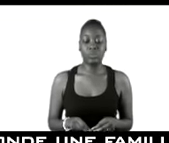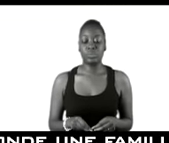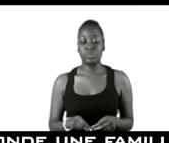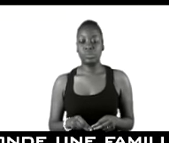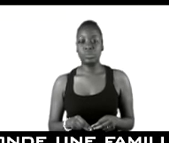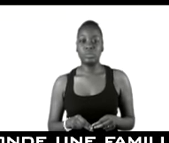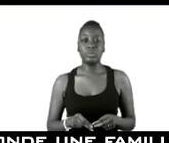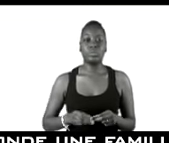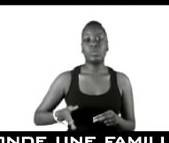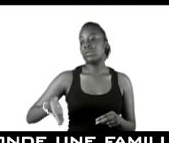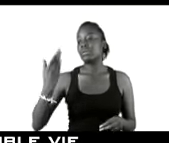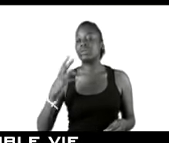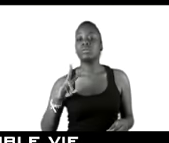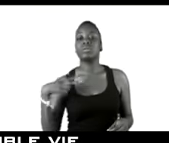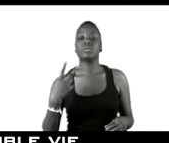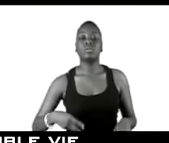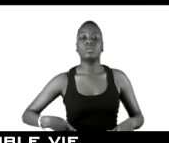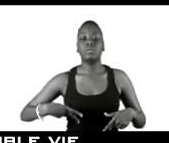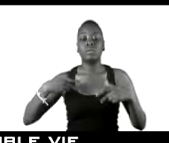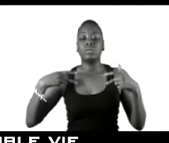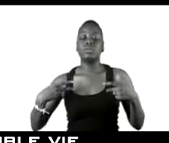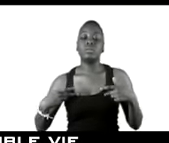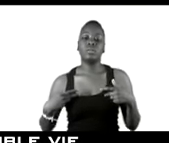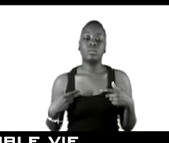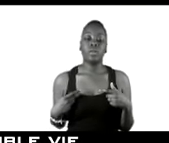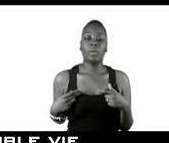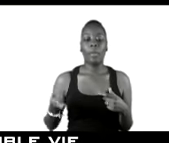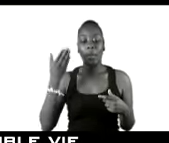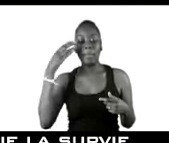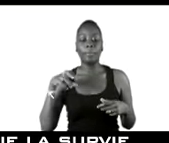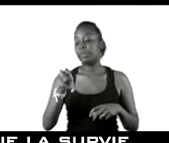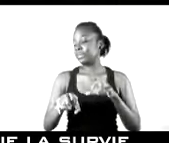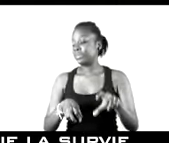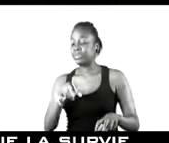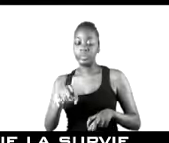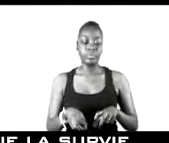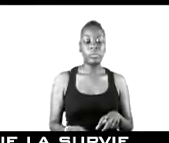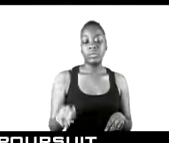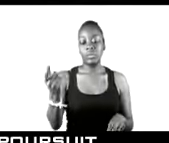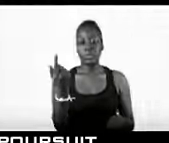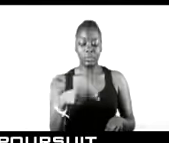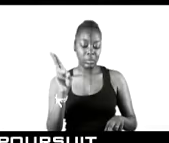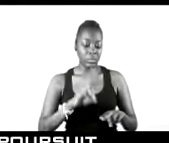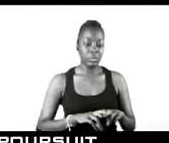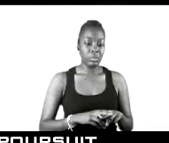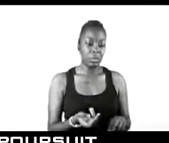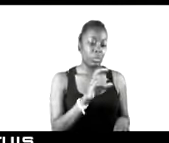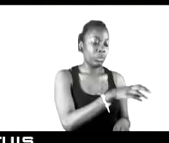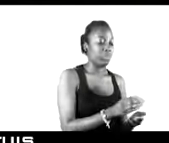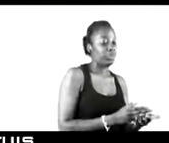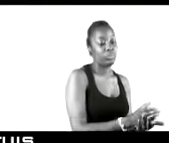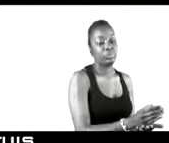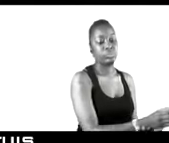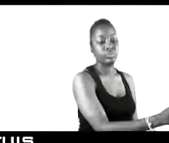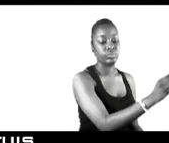d'une famille. J'oublierai ma double vie. Je sais ce que c'est que la survie. Tu sais, la mort me poursuit